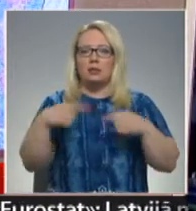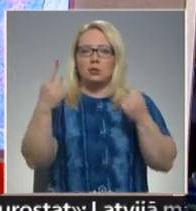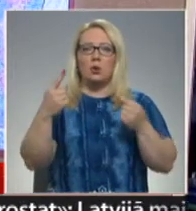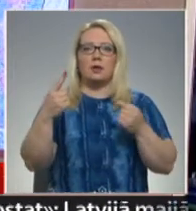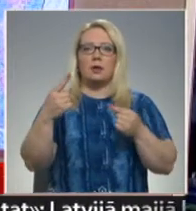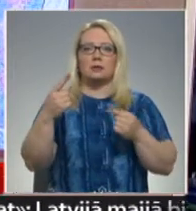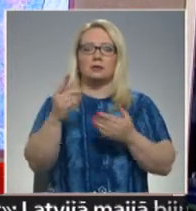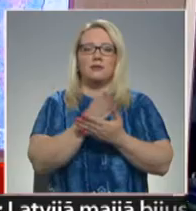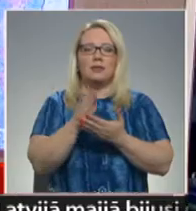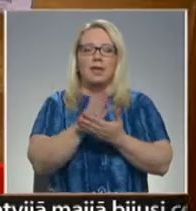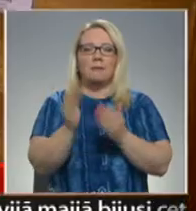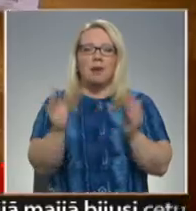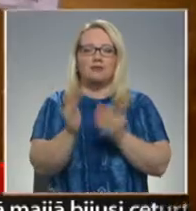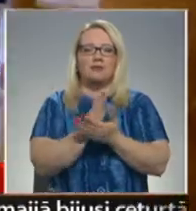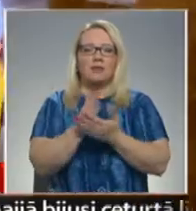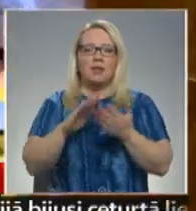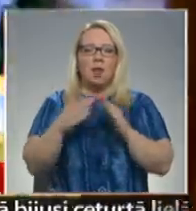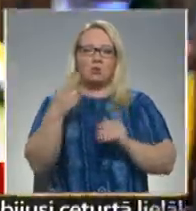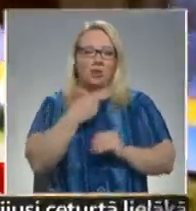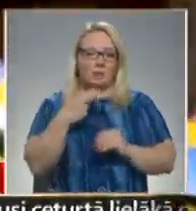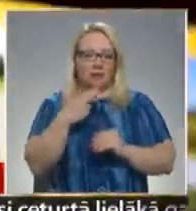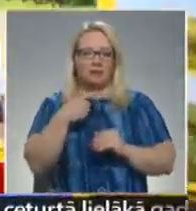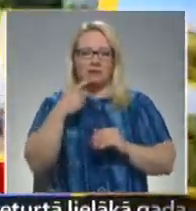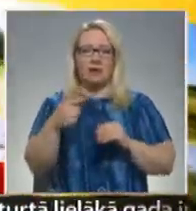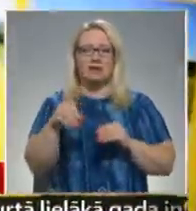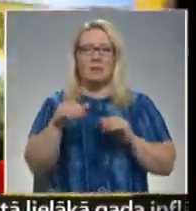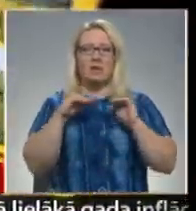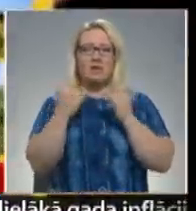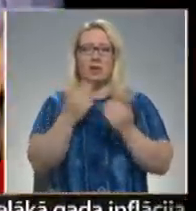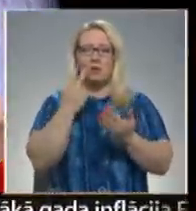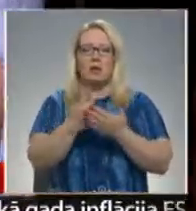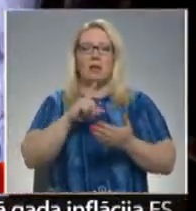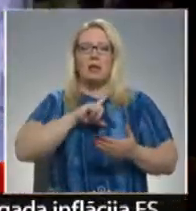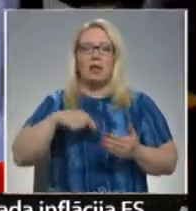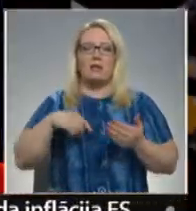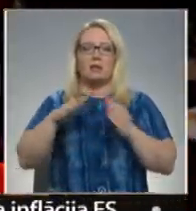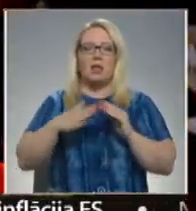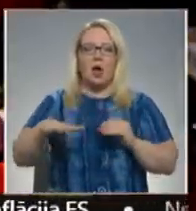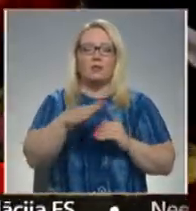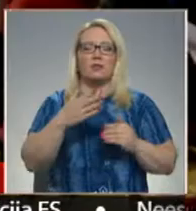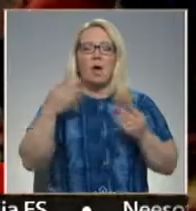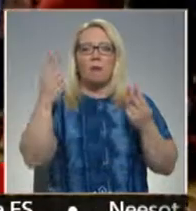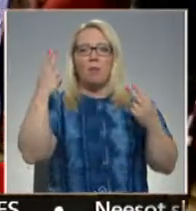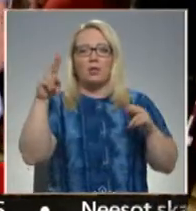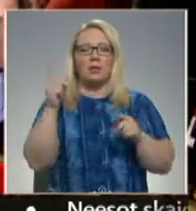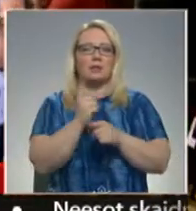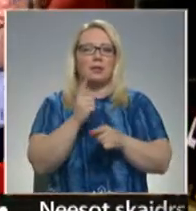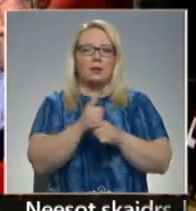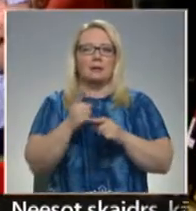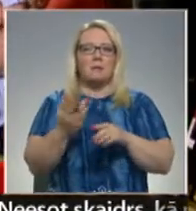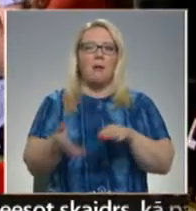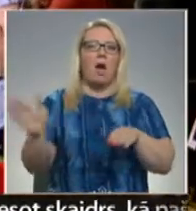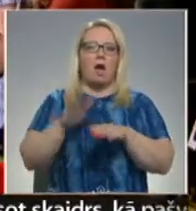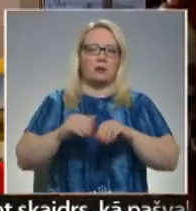mazas vidējas lauku saimniecības. Zemnieku federācija gan uzsver, ka lai Latvijas lauki dzīvotu ar modernizāciju, nedrīkstot